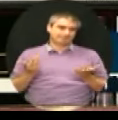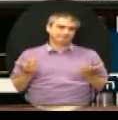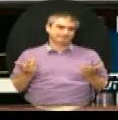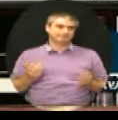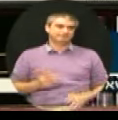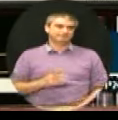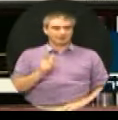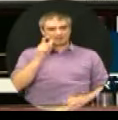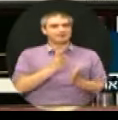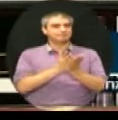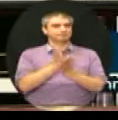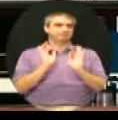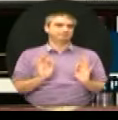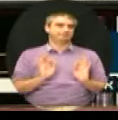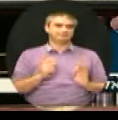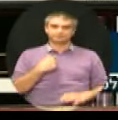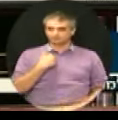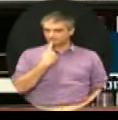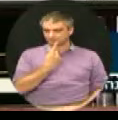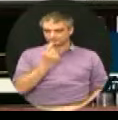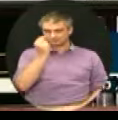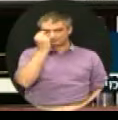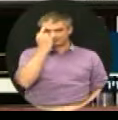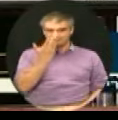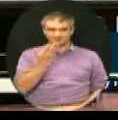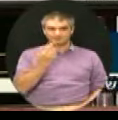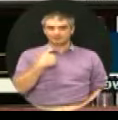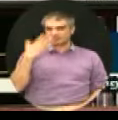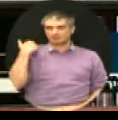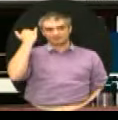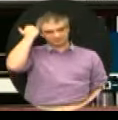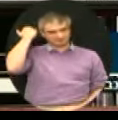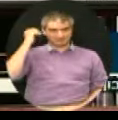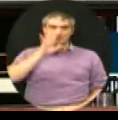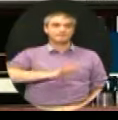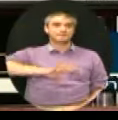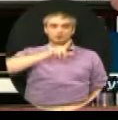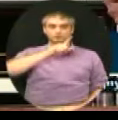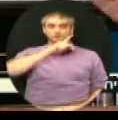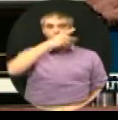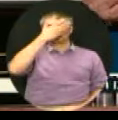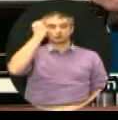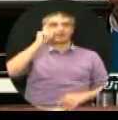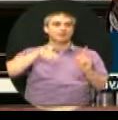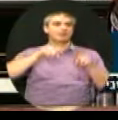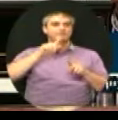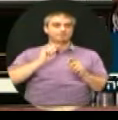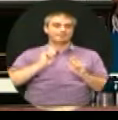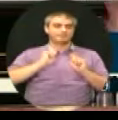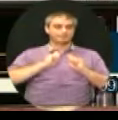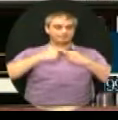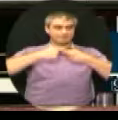הזה. אני יכול לתת לך אולי אנקדוטה קטנה, כי הייתי גם מזכיר מחוז, הוא היה שוכח לפעמים